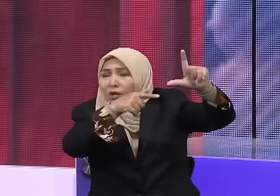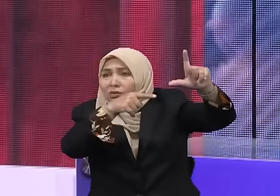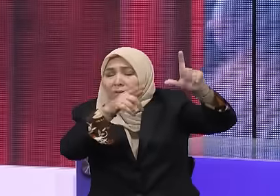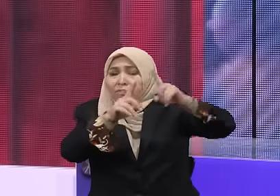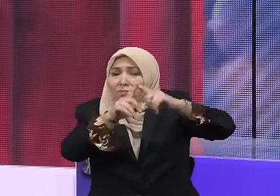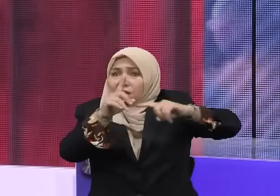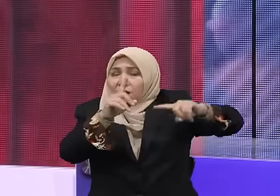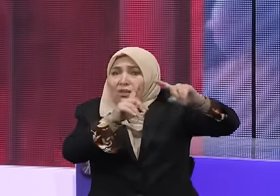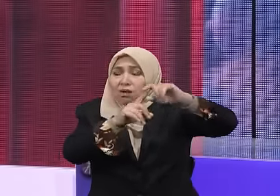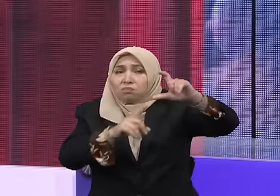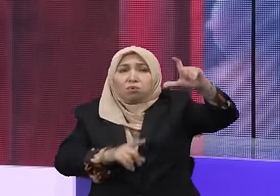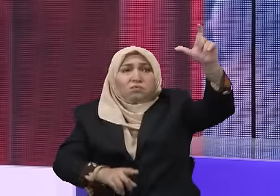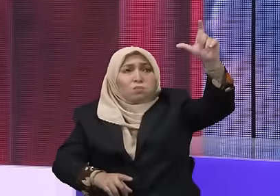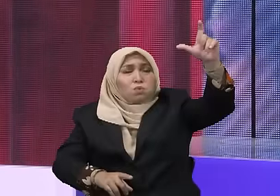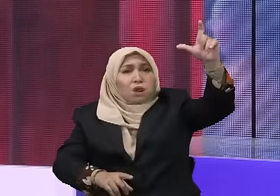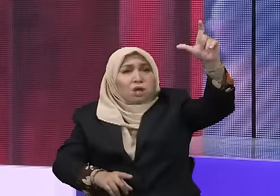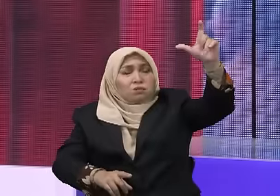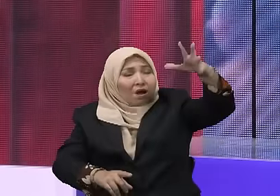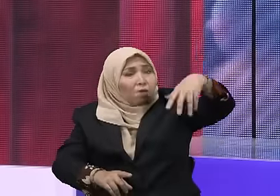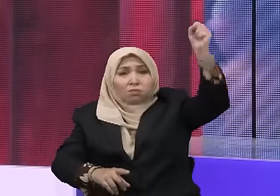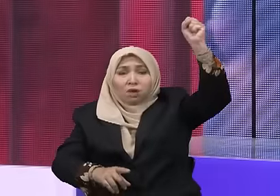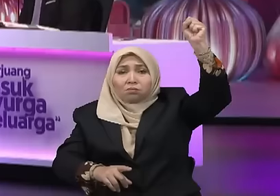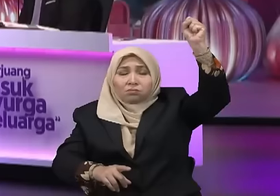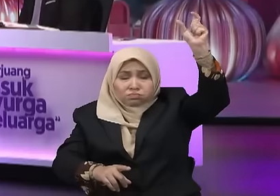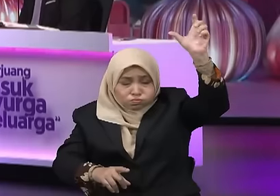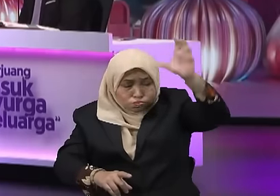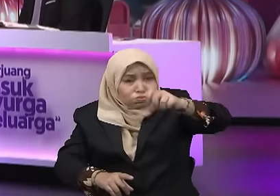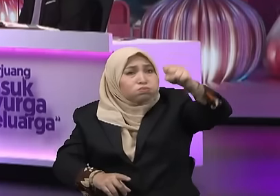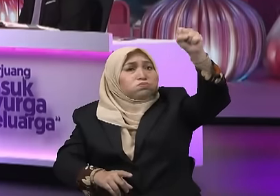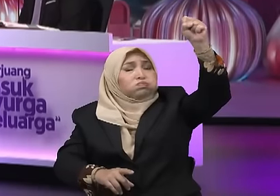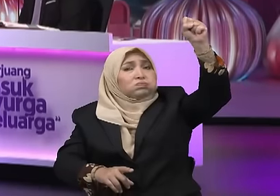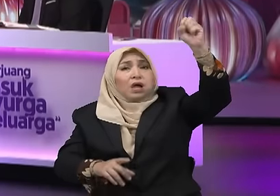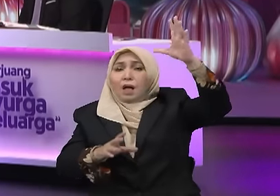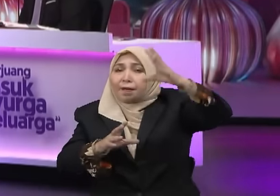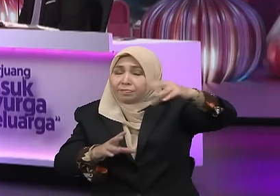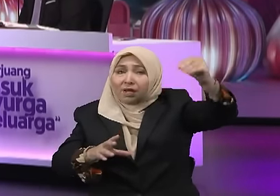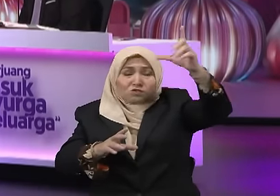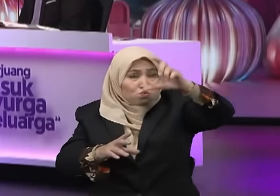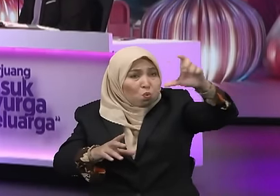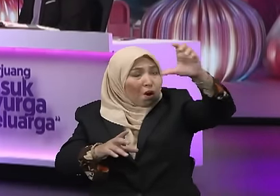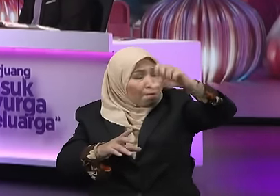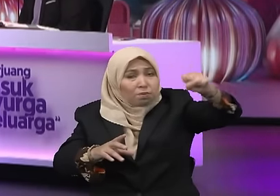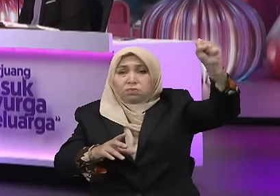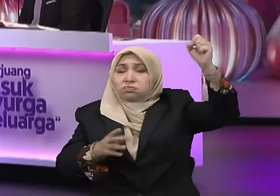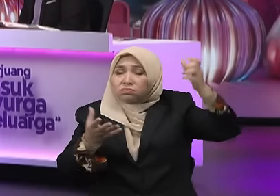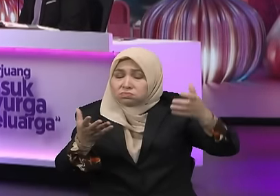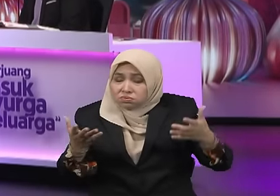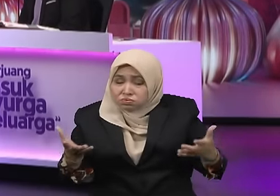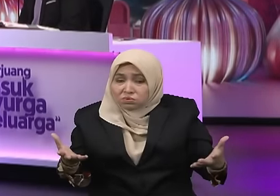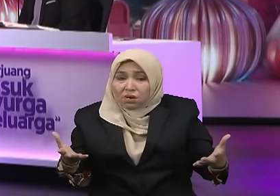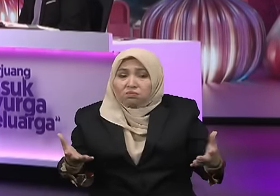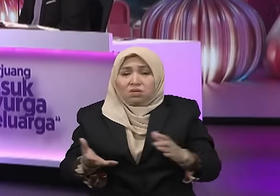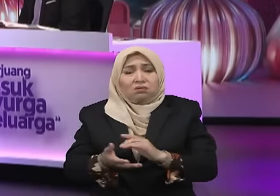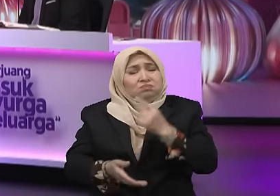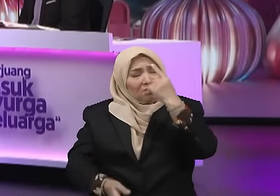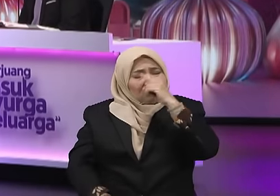apabila yang bulan ini afala, iaitu terbenam, maksudnya sudah habis bulan tersebut, terbenam, qala la illam